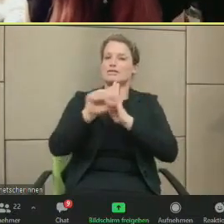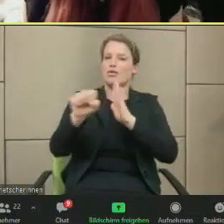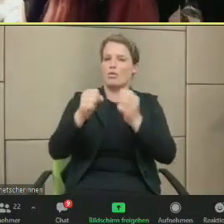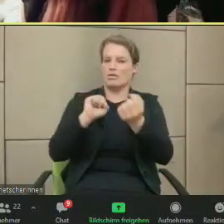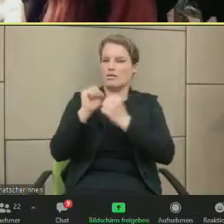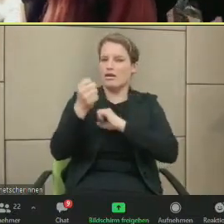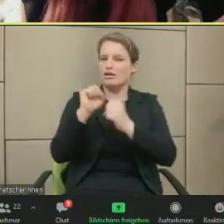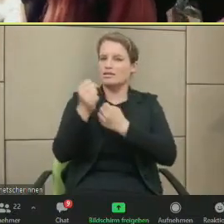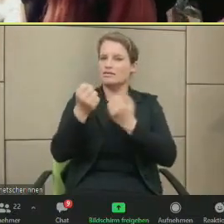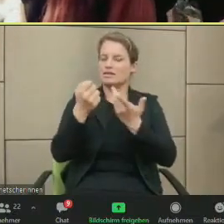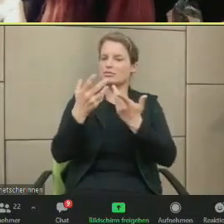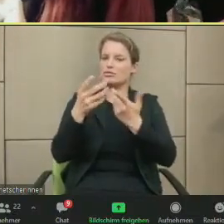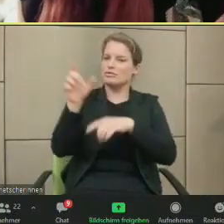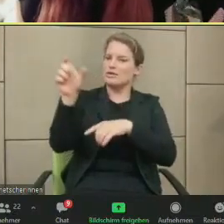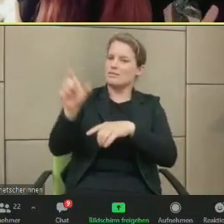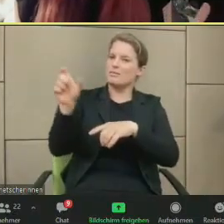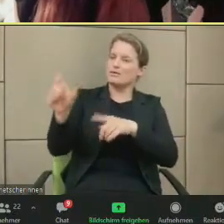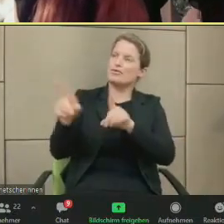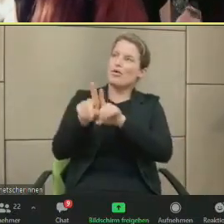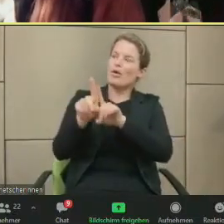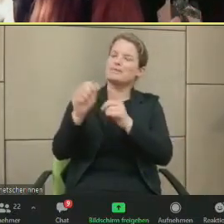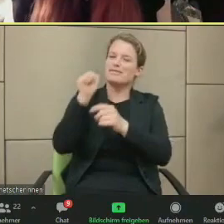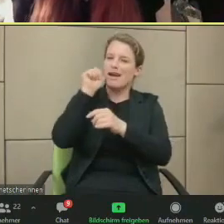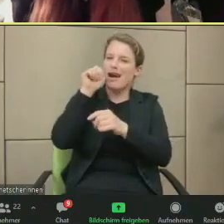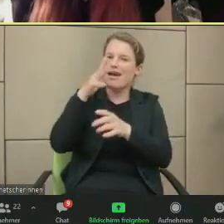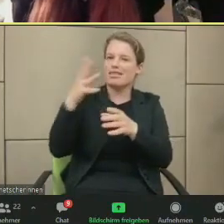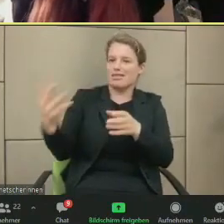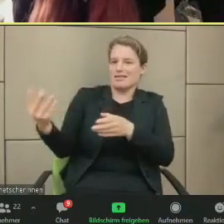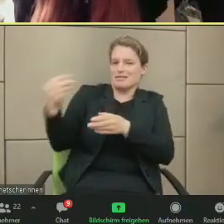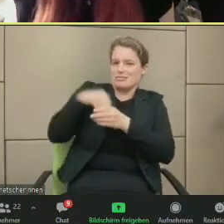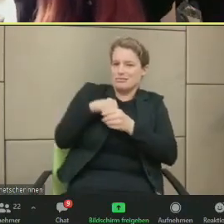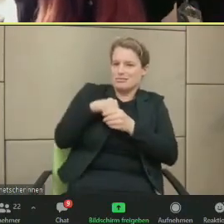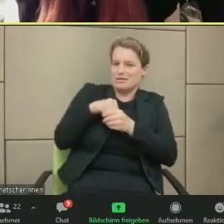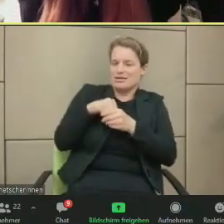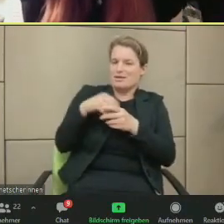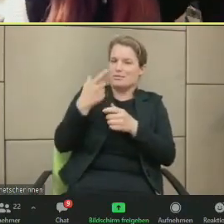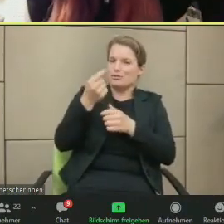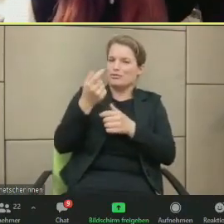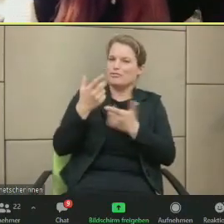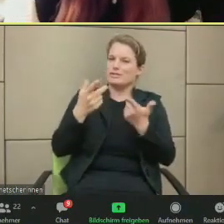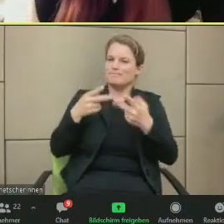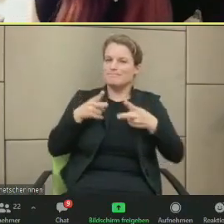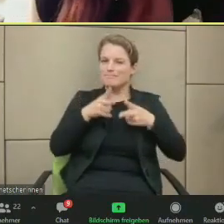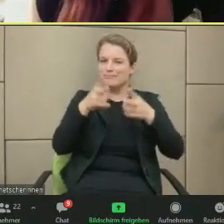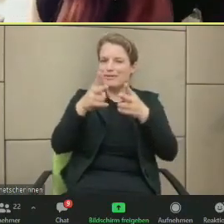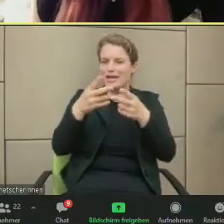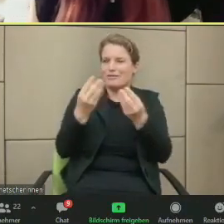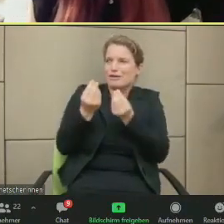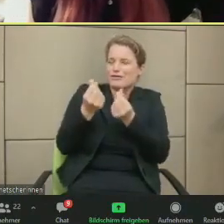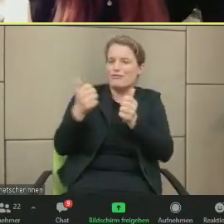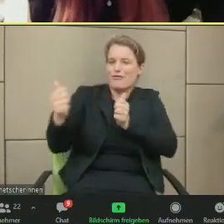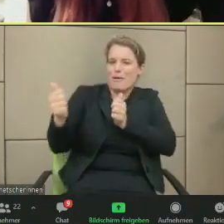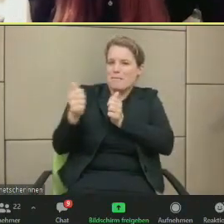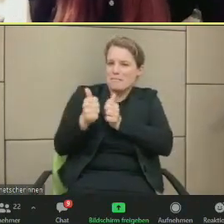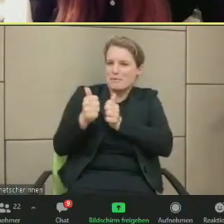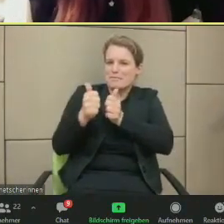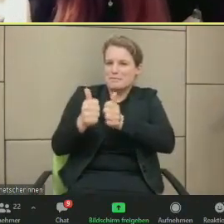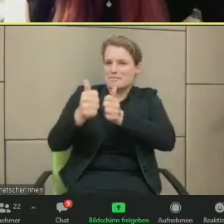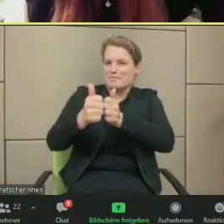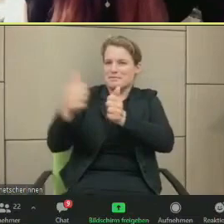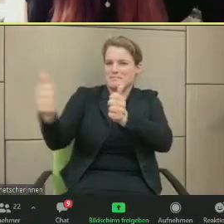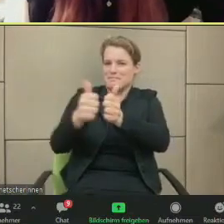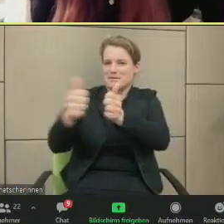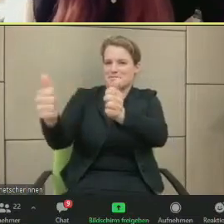mitnehmen. Man hat das Gefühl, man geht auf dem Weg ein Stück mit und dann lernt man, welche Herausforderungen haben